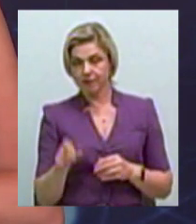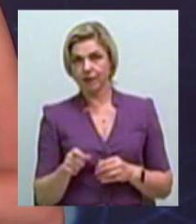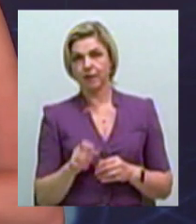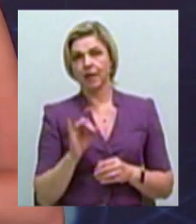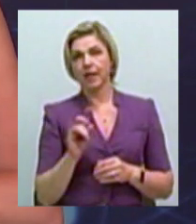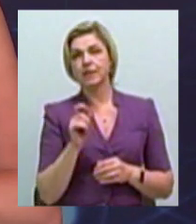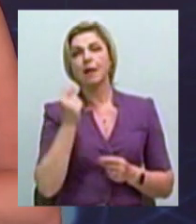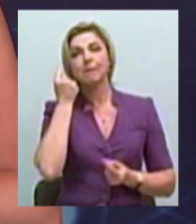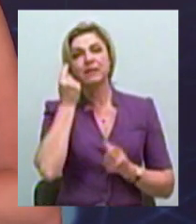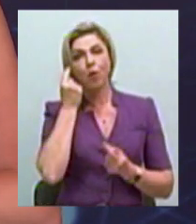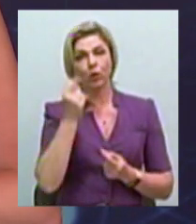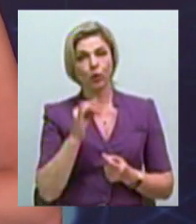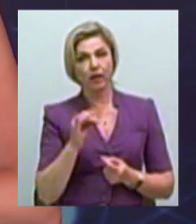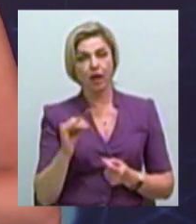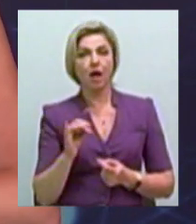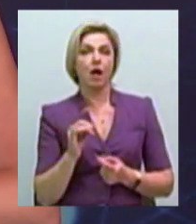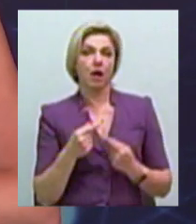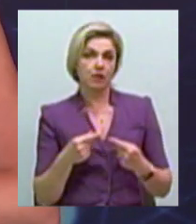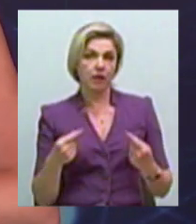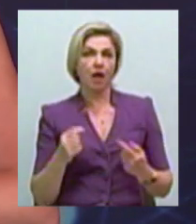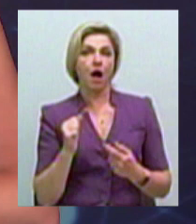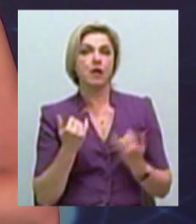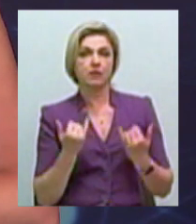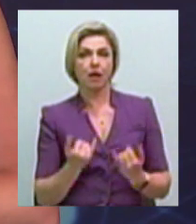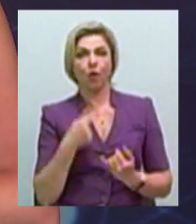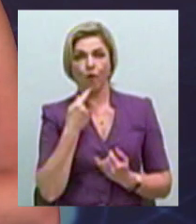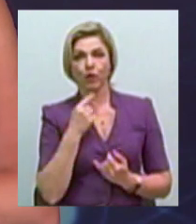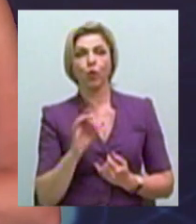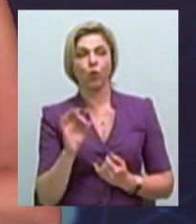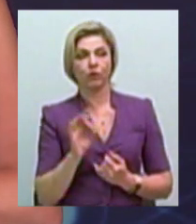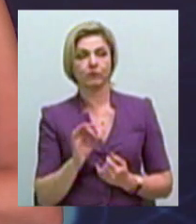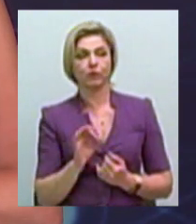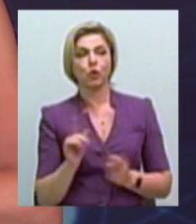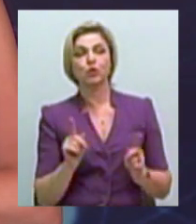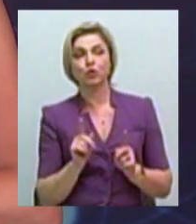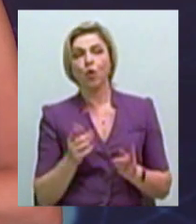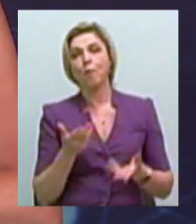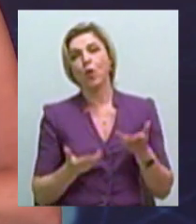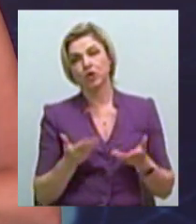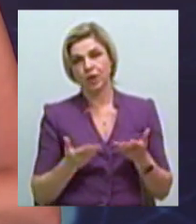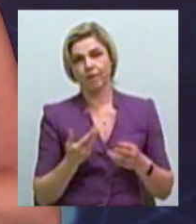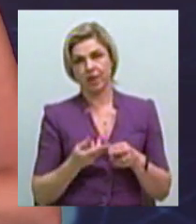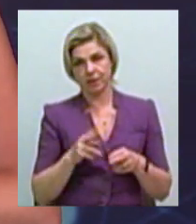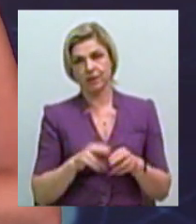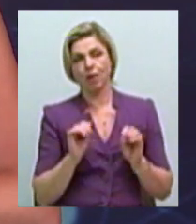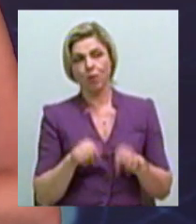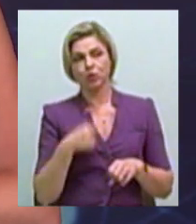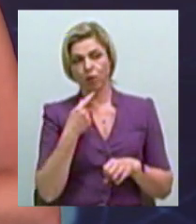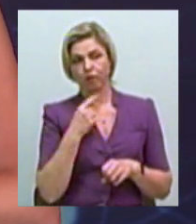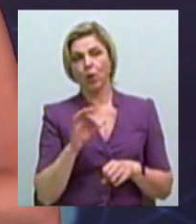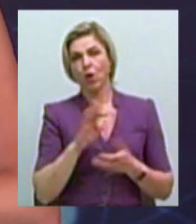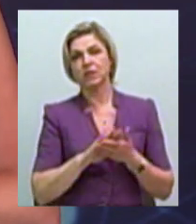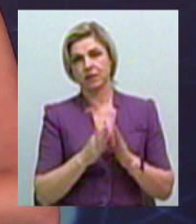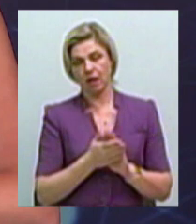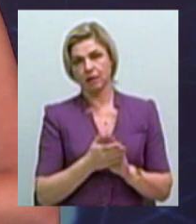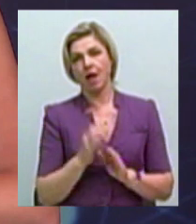галузі психіатрії і так далі, тому подібне. Але зараз ми говоримо тільки про, що можливо це можна говорити про стан